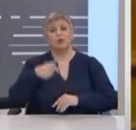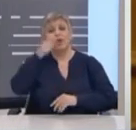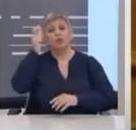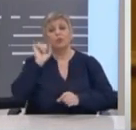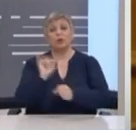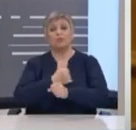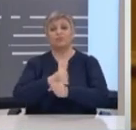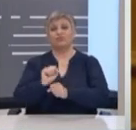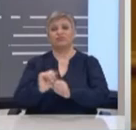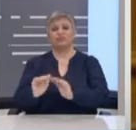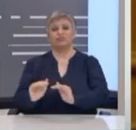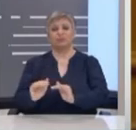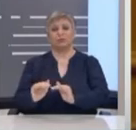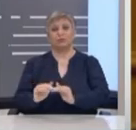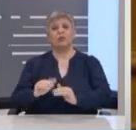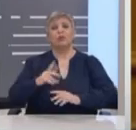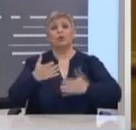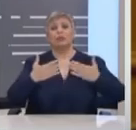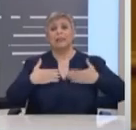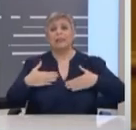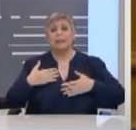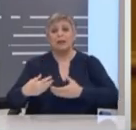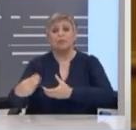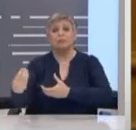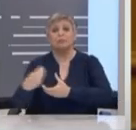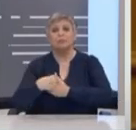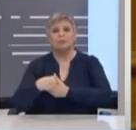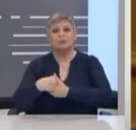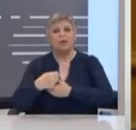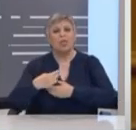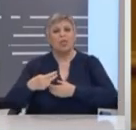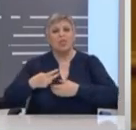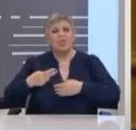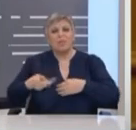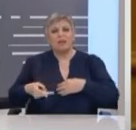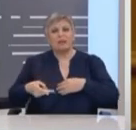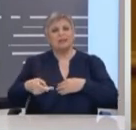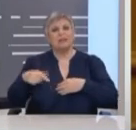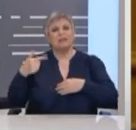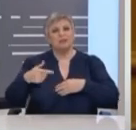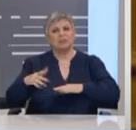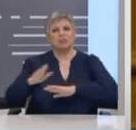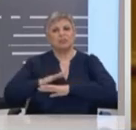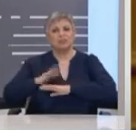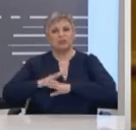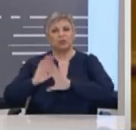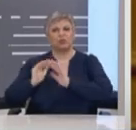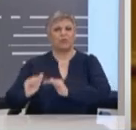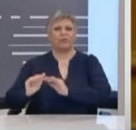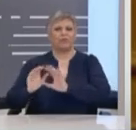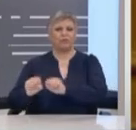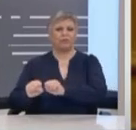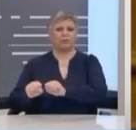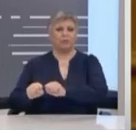ζήτημα, στο παρεμβατικό δικαίωμα και στην παρουσία των στρατευμάτων, αλλά φταίει η Σόπωσα ή ενδεχομένως